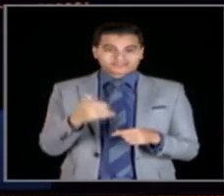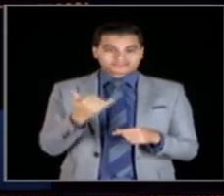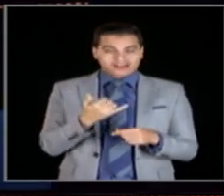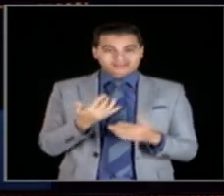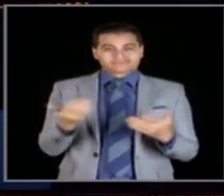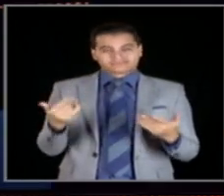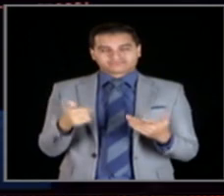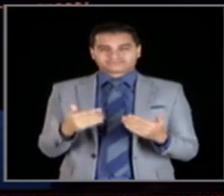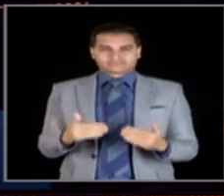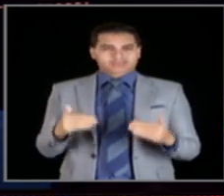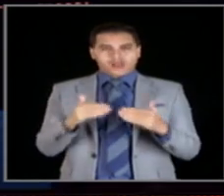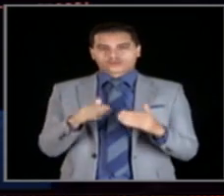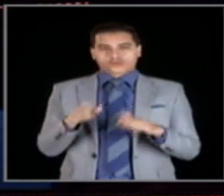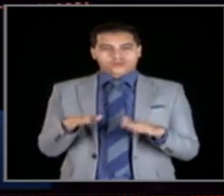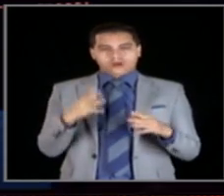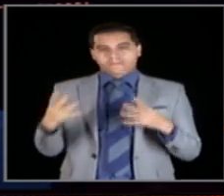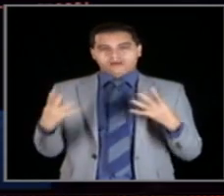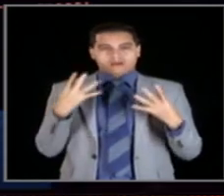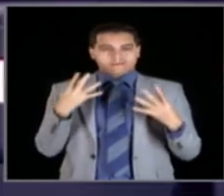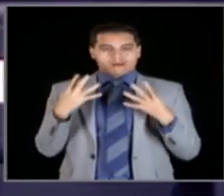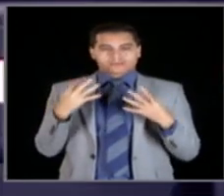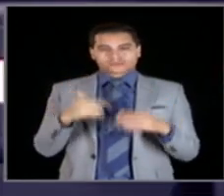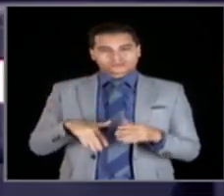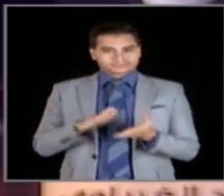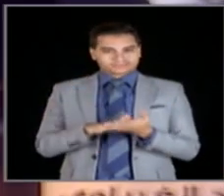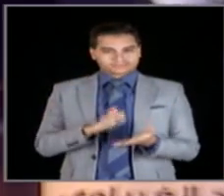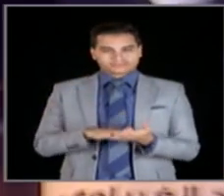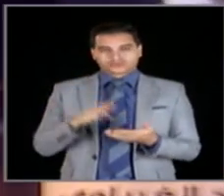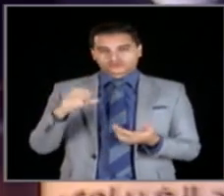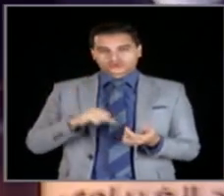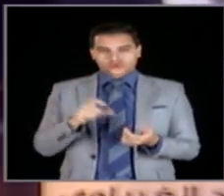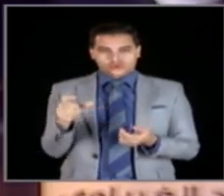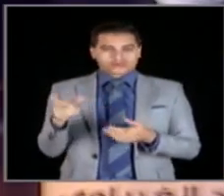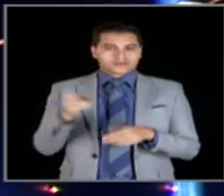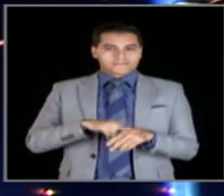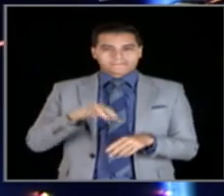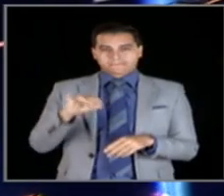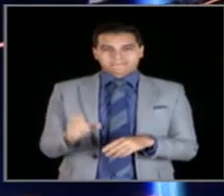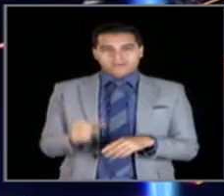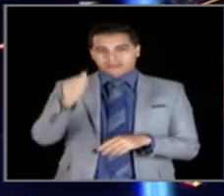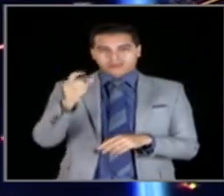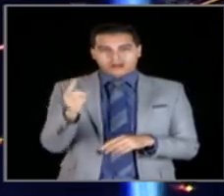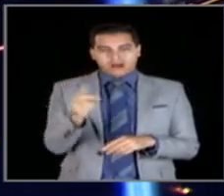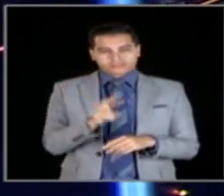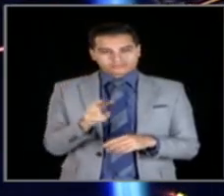برضو تعادل. كلنا نحيي جون ومنار، منار وجون. اتفضل.